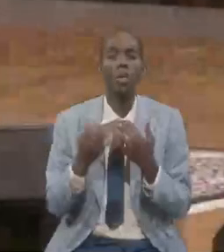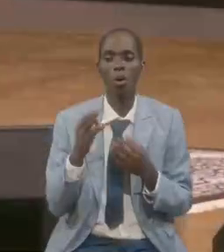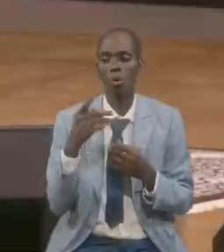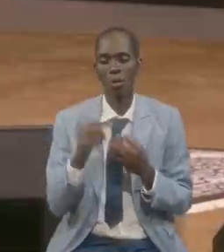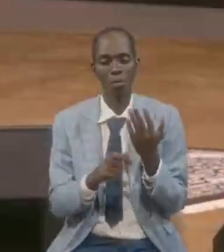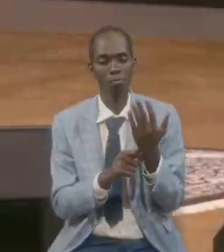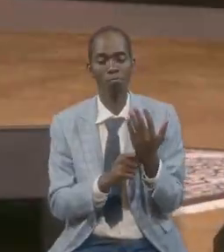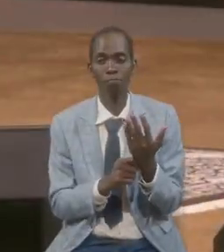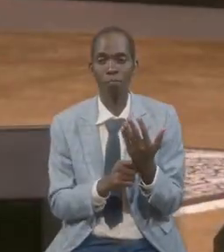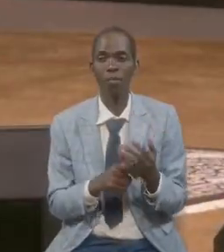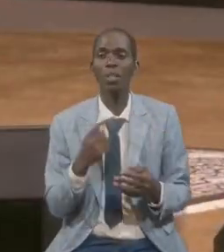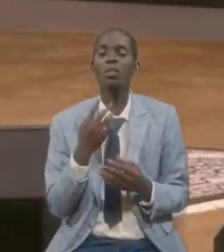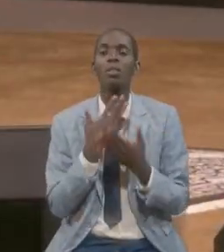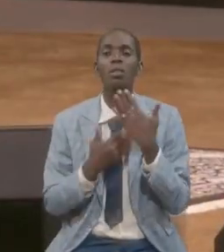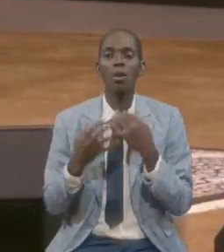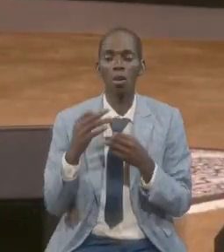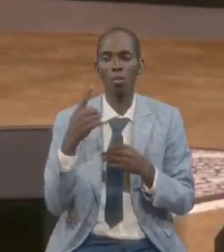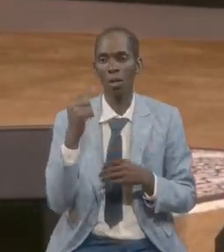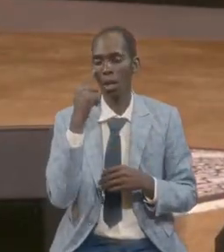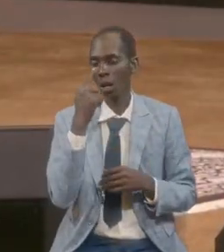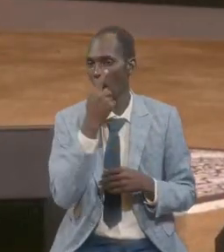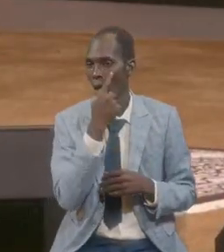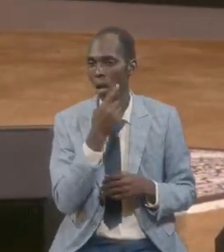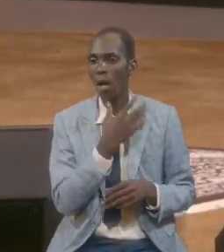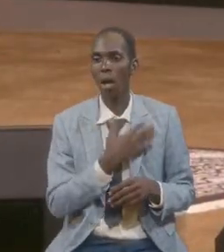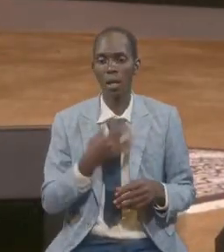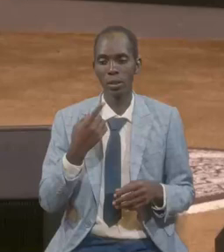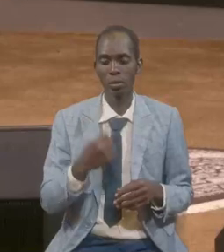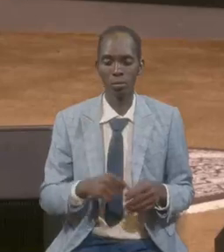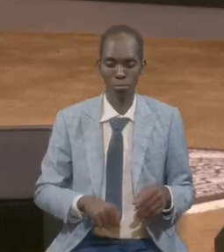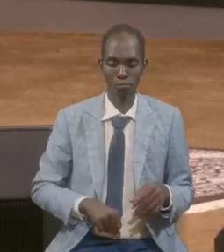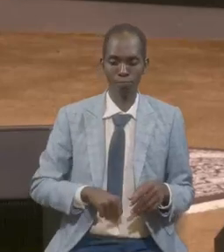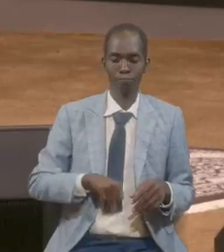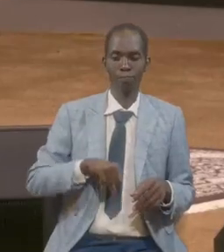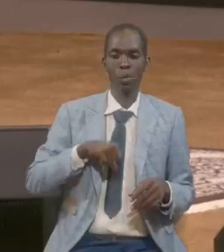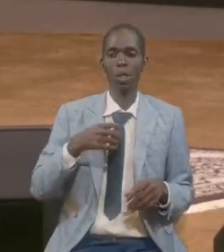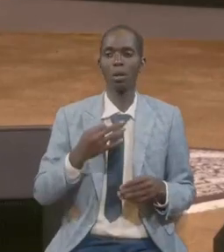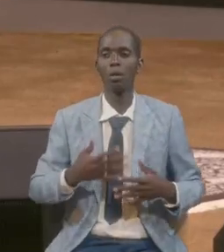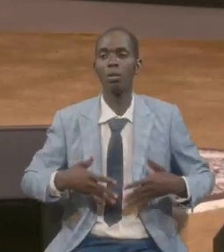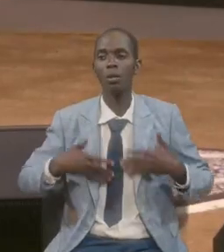la convoitise des yeux et l'orgueil de la vie,